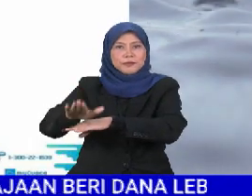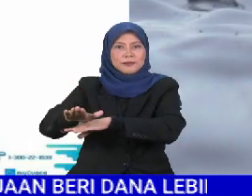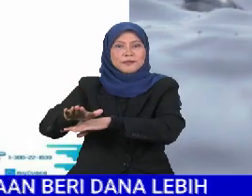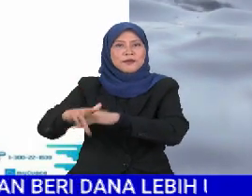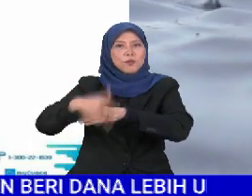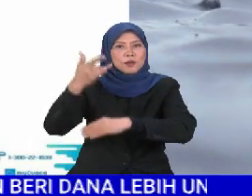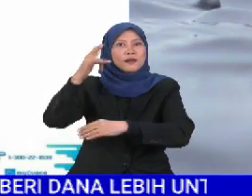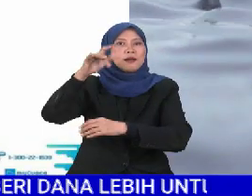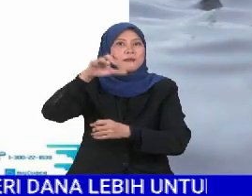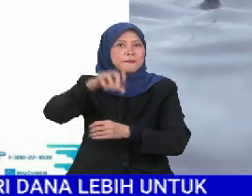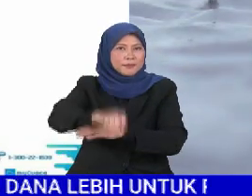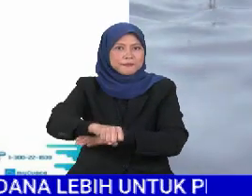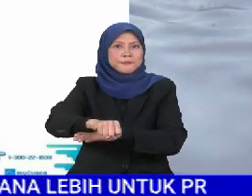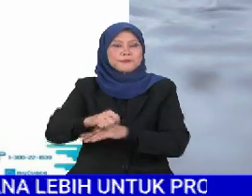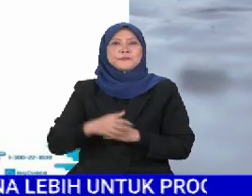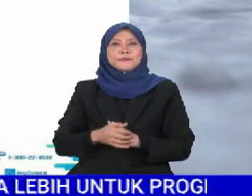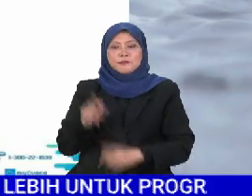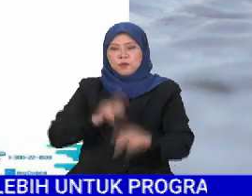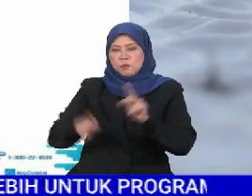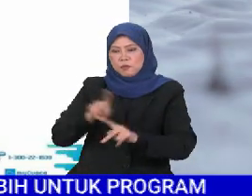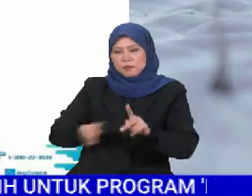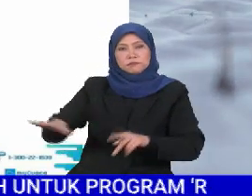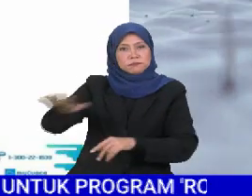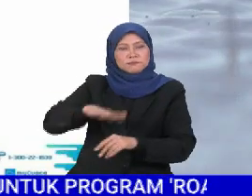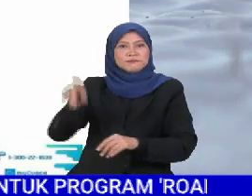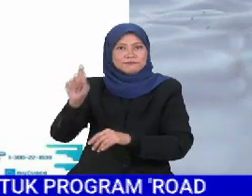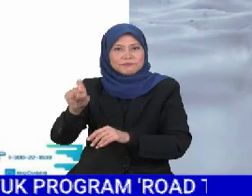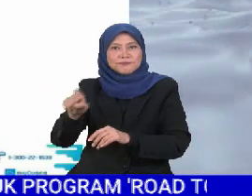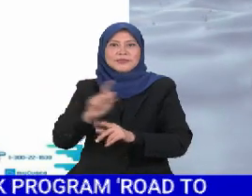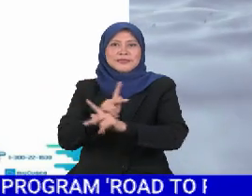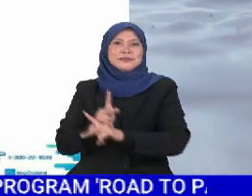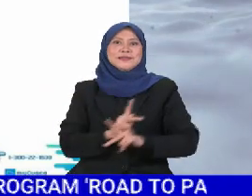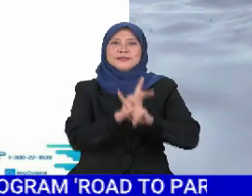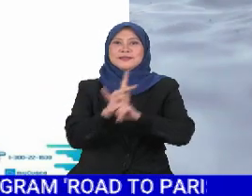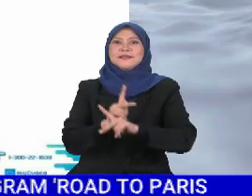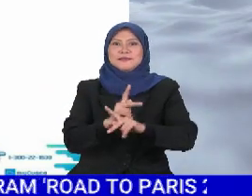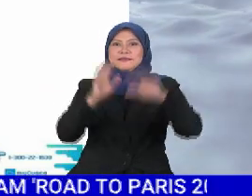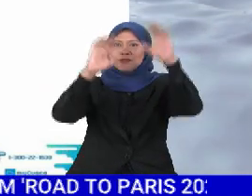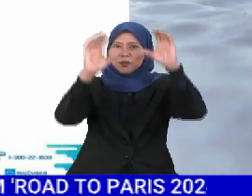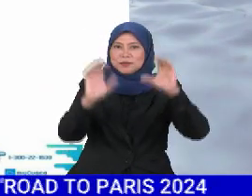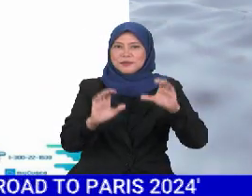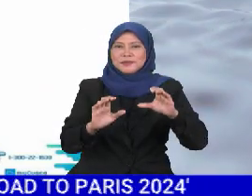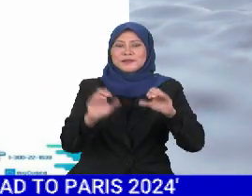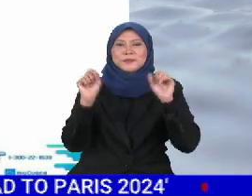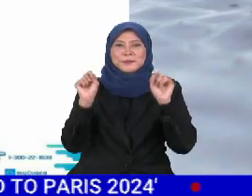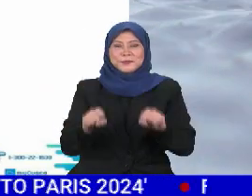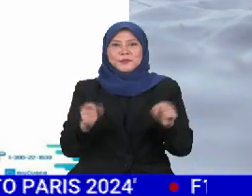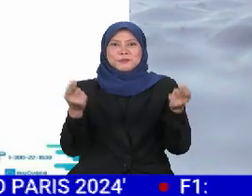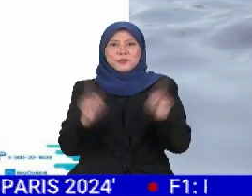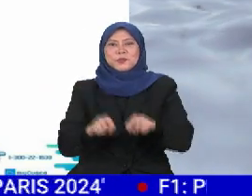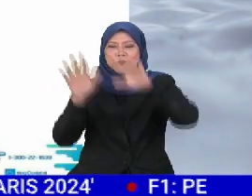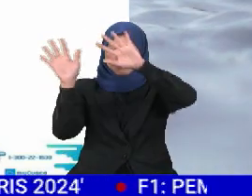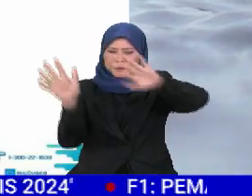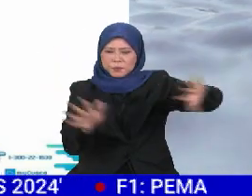juga awal malam. Oleh itu, orang ramai dinasihatkan supaya berwaspada dengan keadaan cuaca tersebut yang boleh mengakibatkan